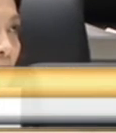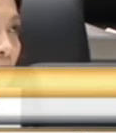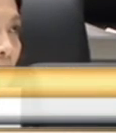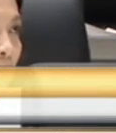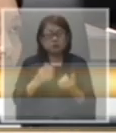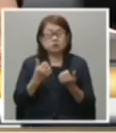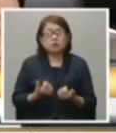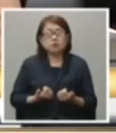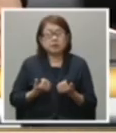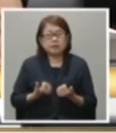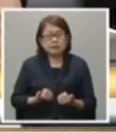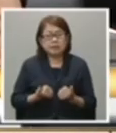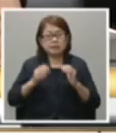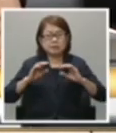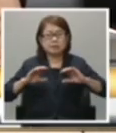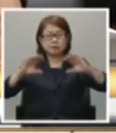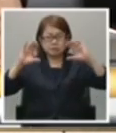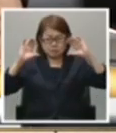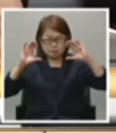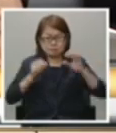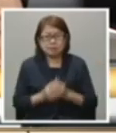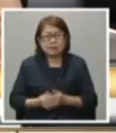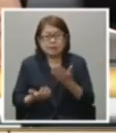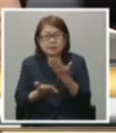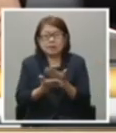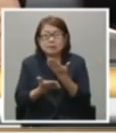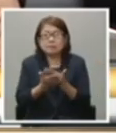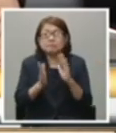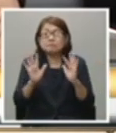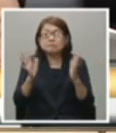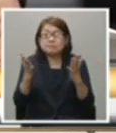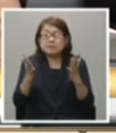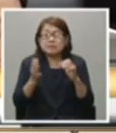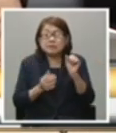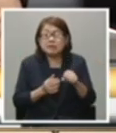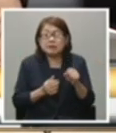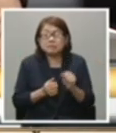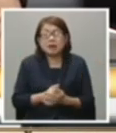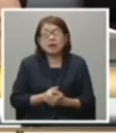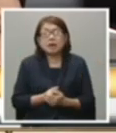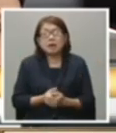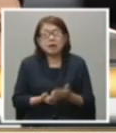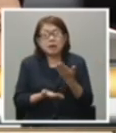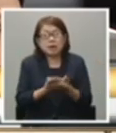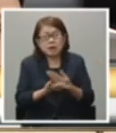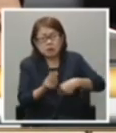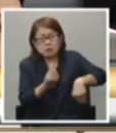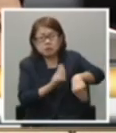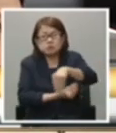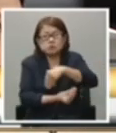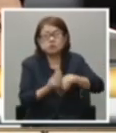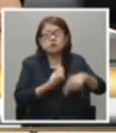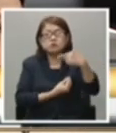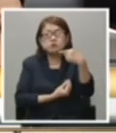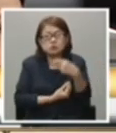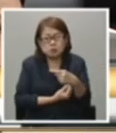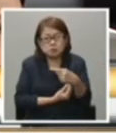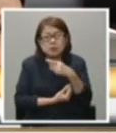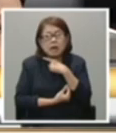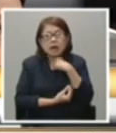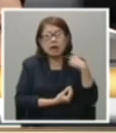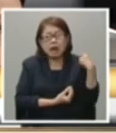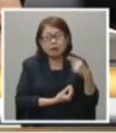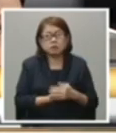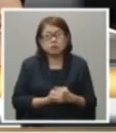ในยามนี้ที่รัฐบาลถังแตกนะคะงบขาดดุลท่านก็ยังไปเลี่ยไรจากคนตัวเ